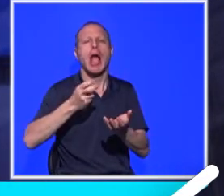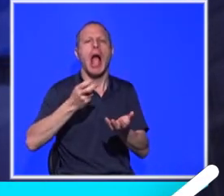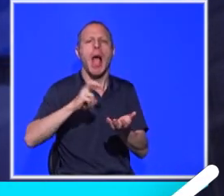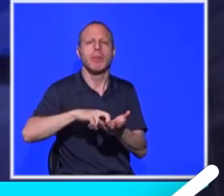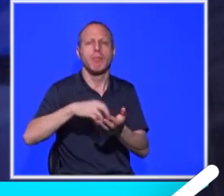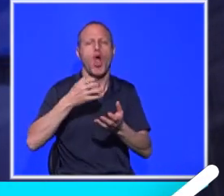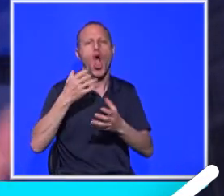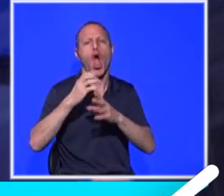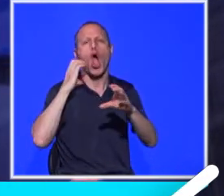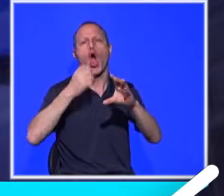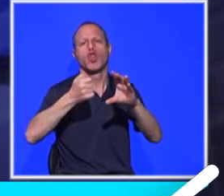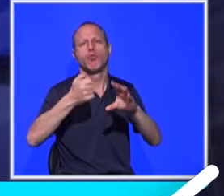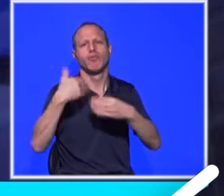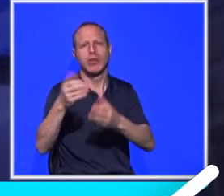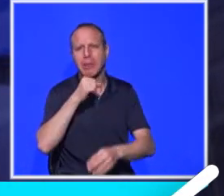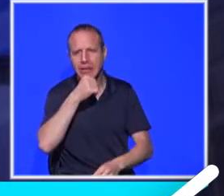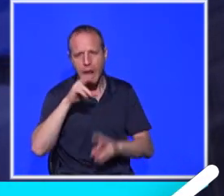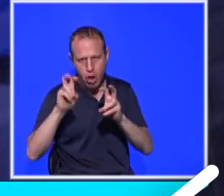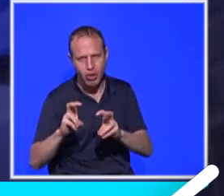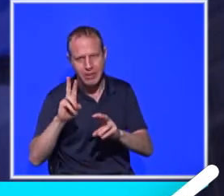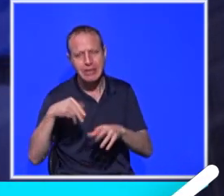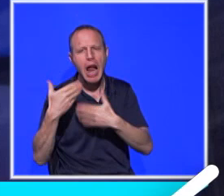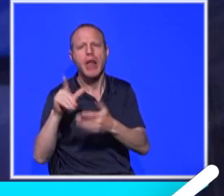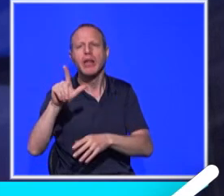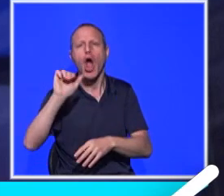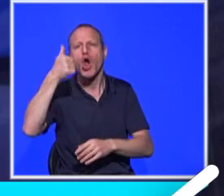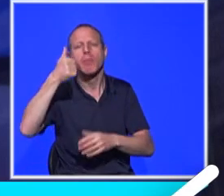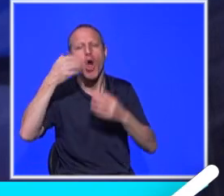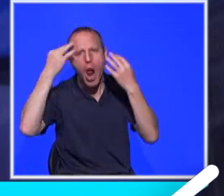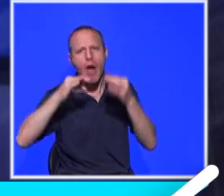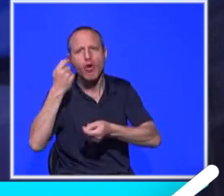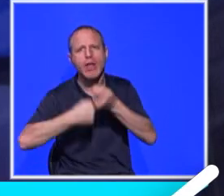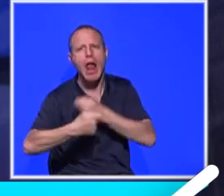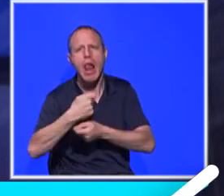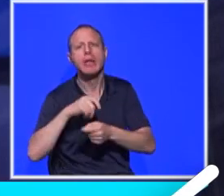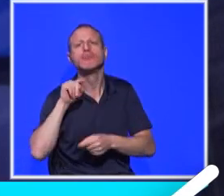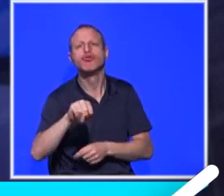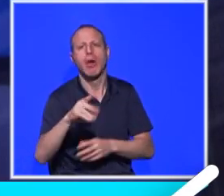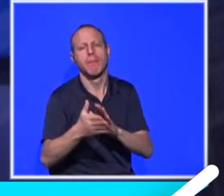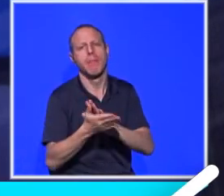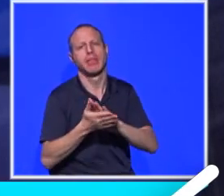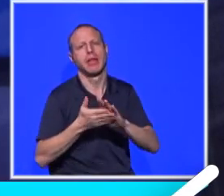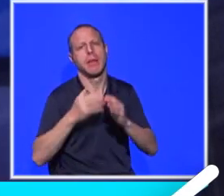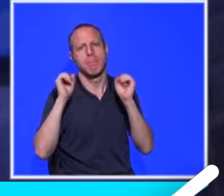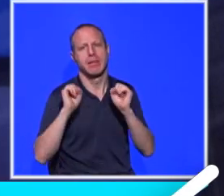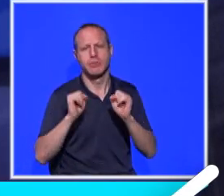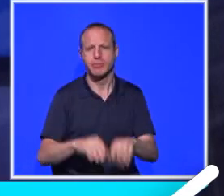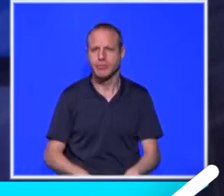ונותנים לזקנה לשבת. צריך לתת לה קודם כל כבוד כלכלי. משם מתחילים את